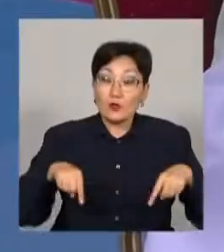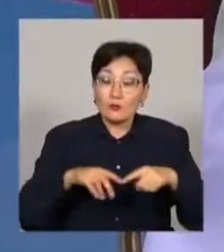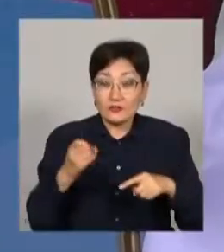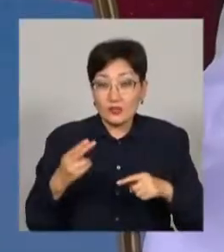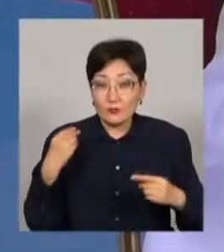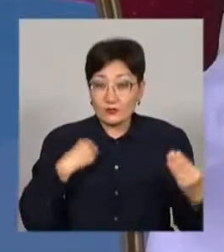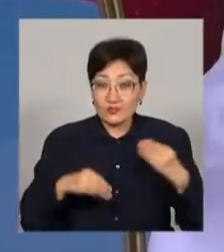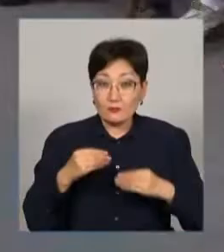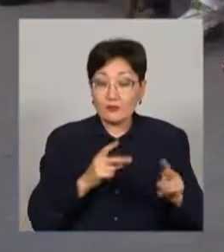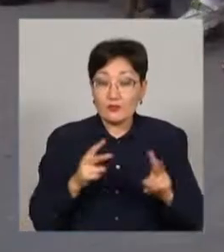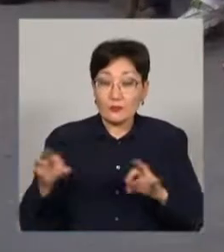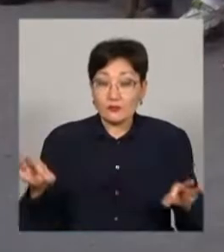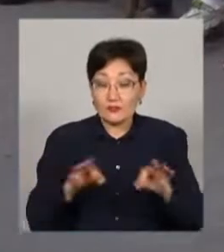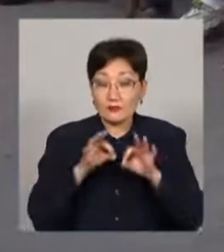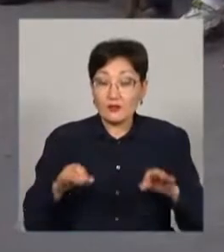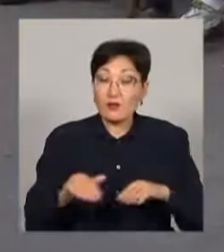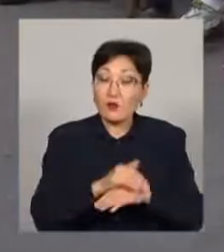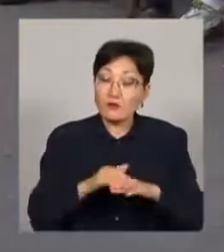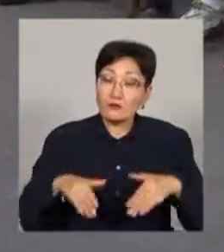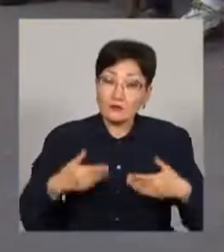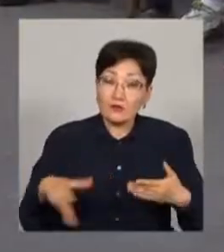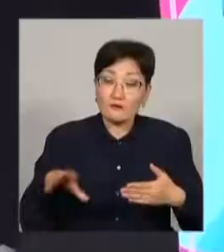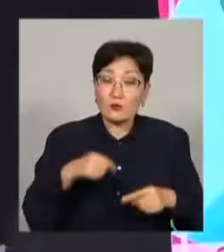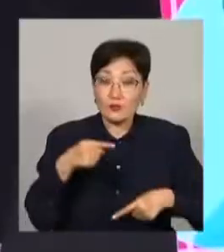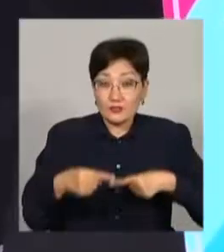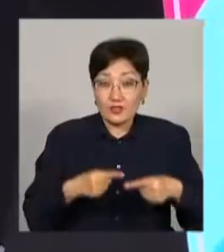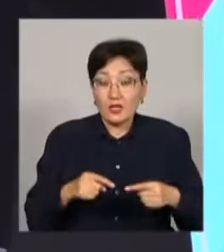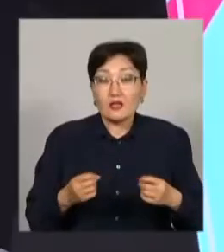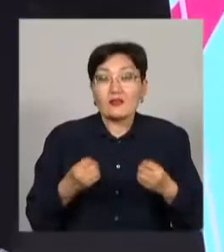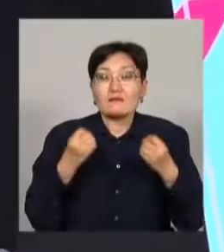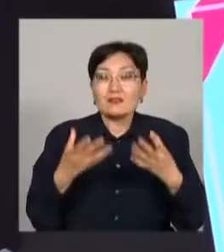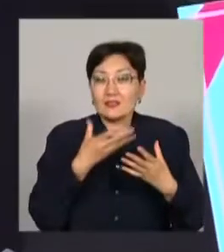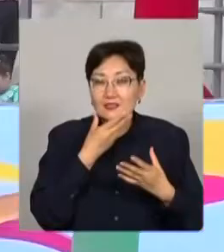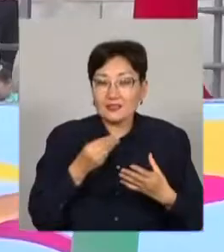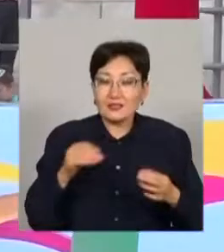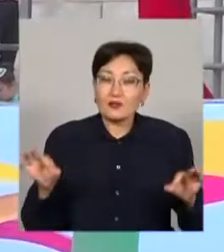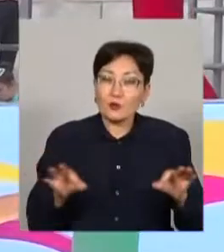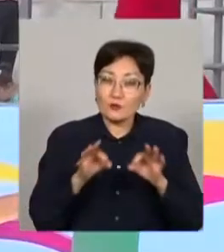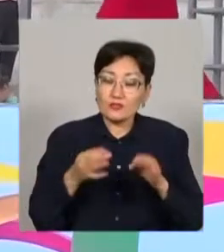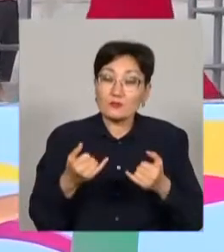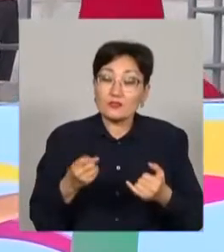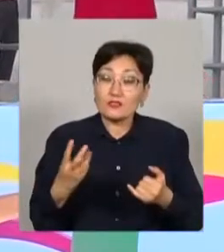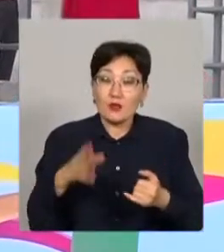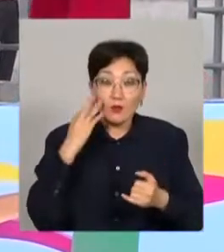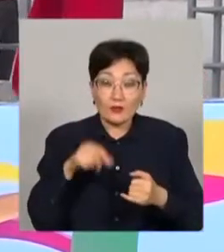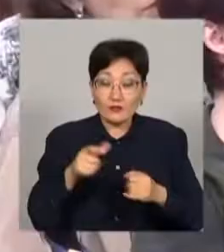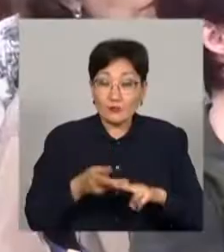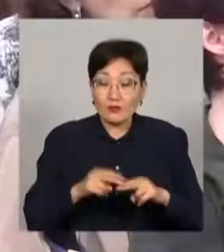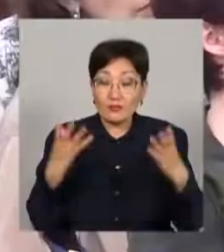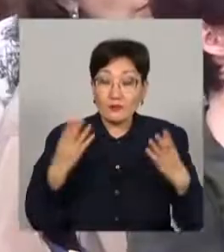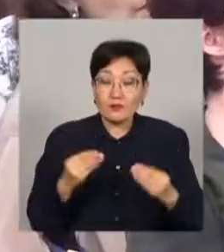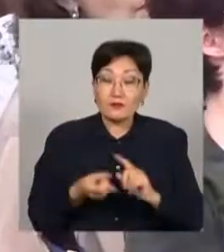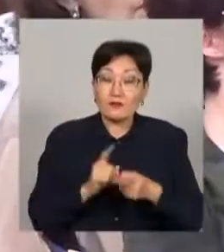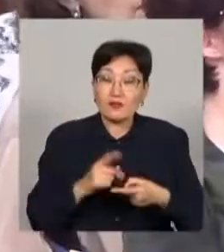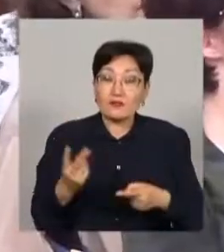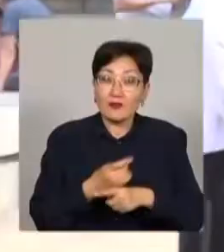Национальные костюмы, танцы, песни и добрые поздравления. Все по традиции, ярко, красочно и музыкально. Ну а для некоторых алматинцев этот день стал